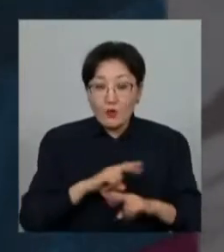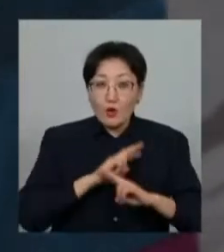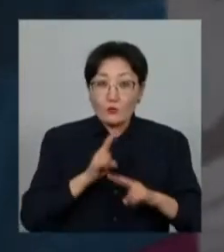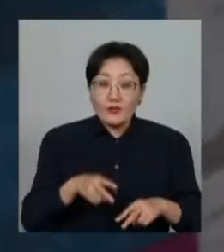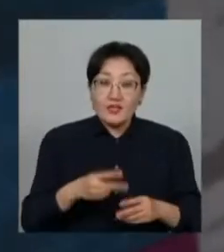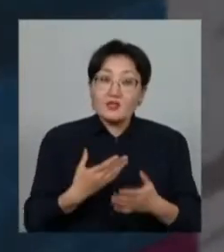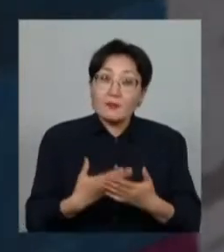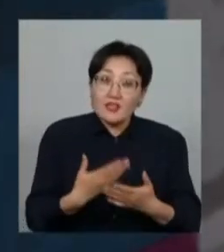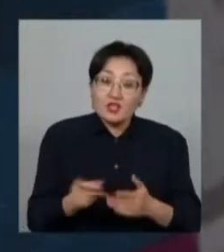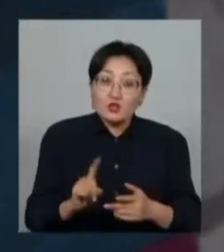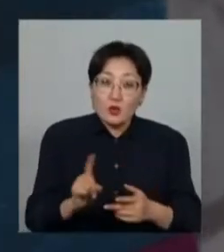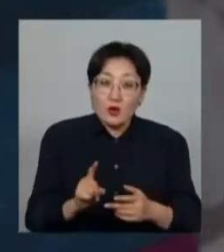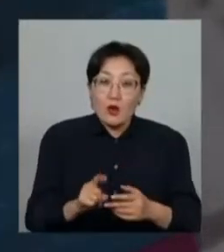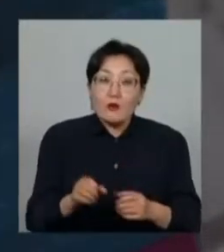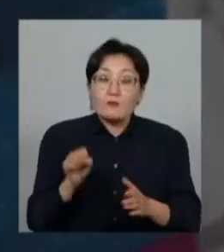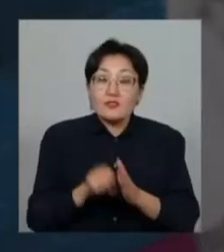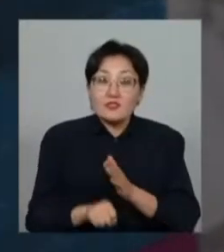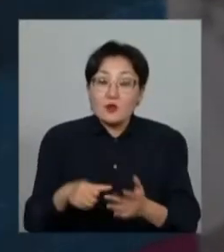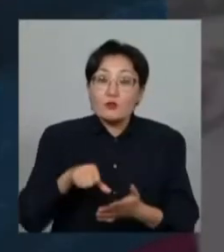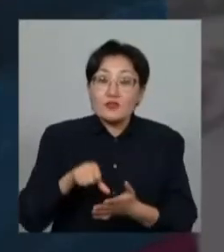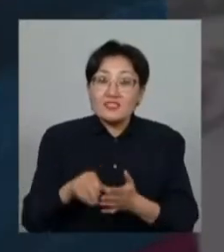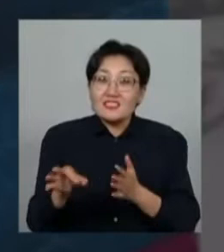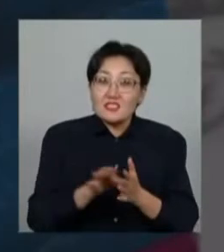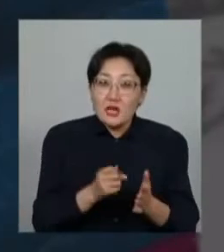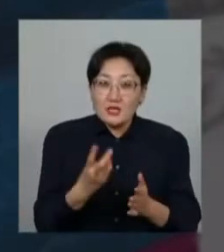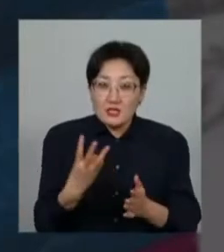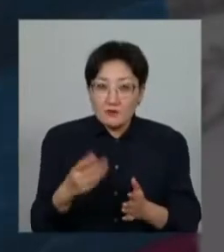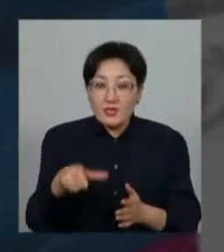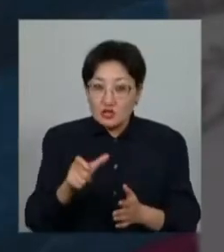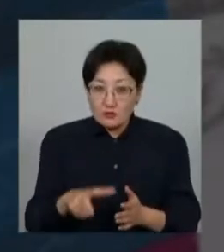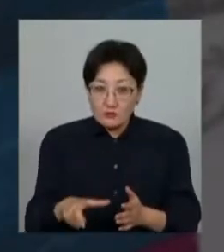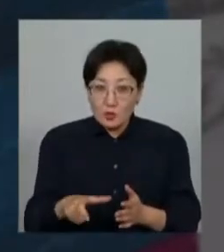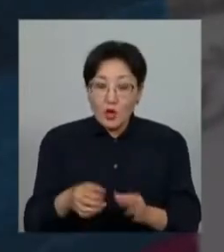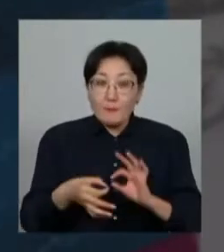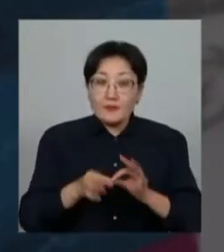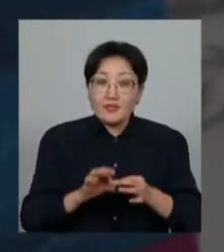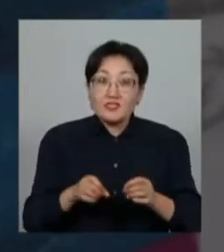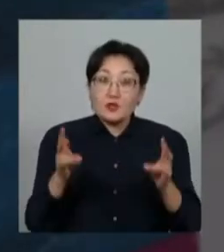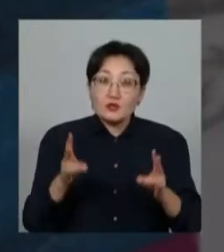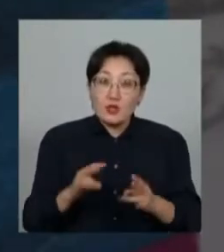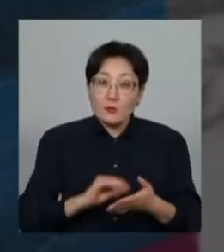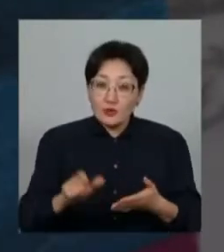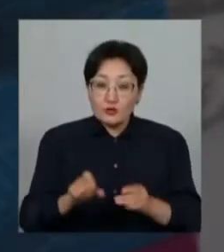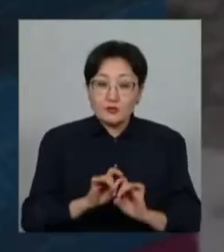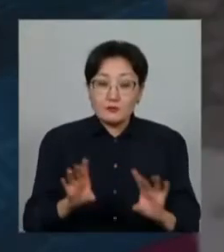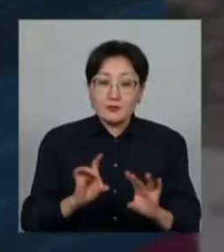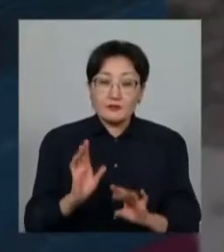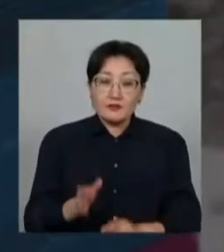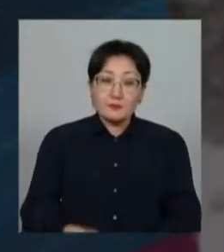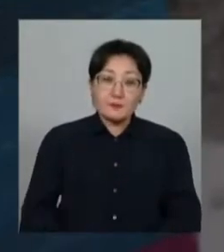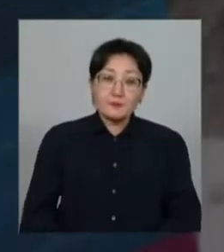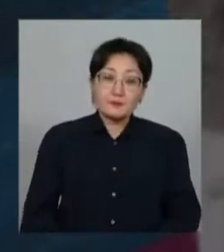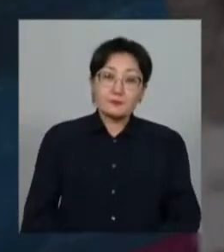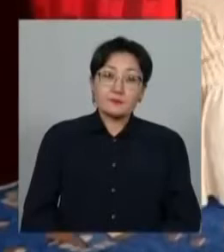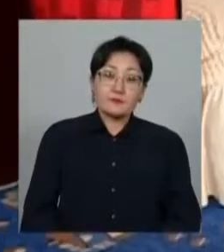умершего предполагают, что в расправе принимали участие сразу несколько человек. Подробности трагедии в материале Дины Жанабековой.